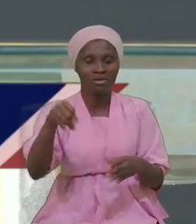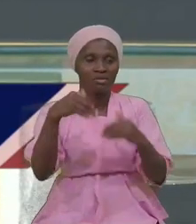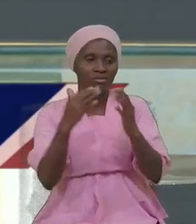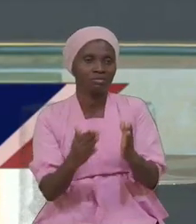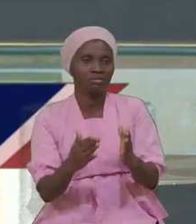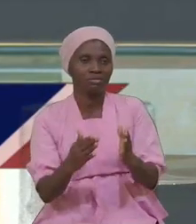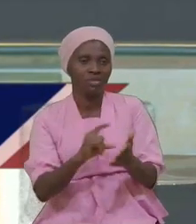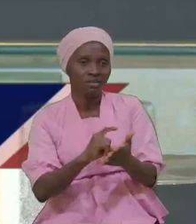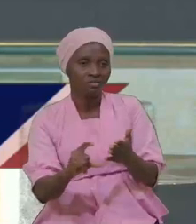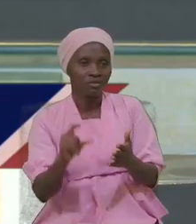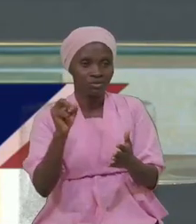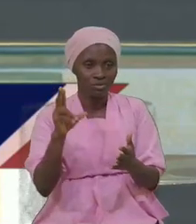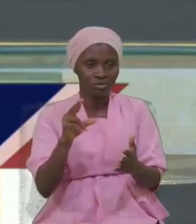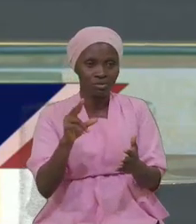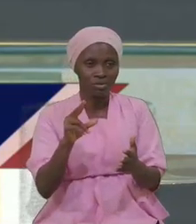Dieu,